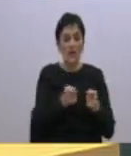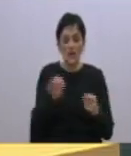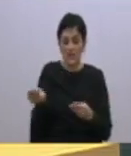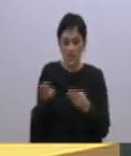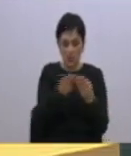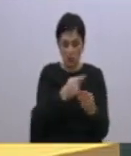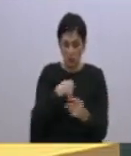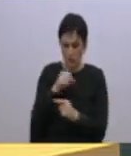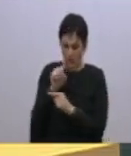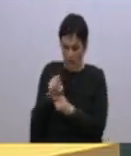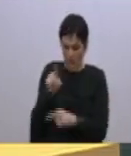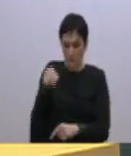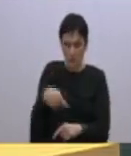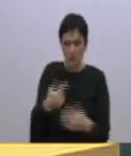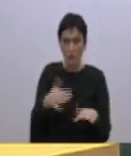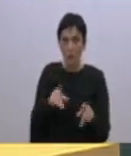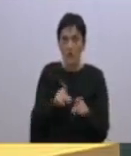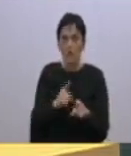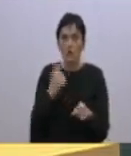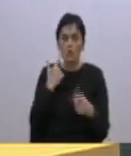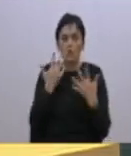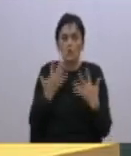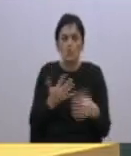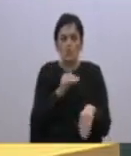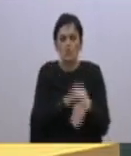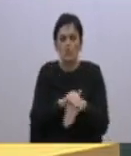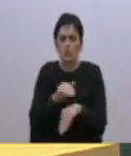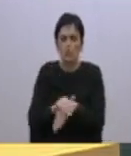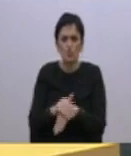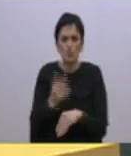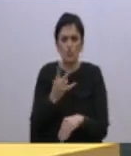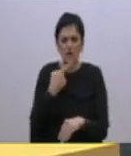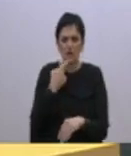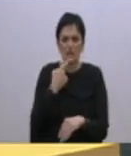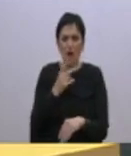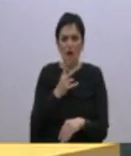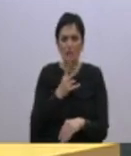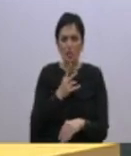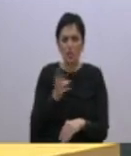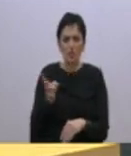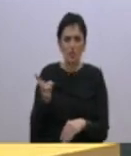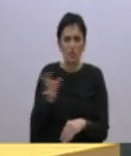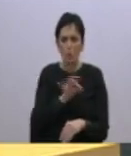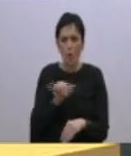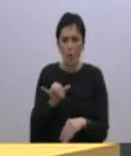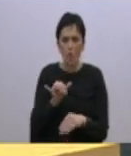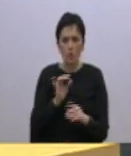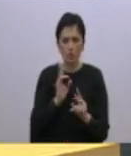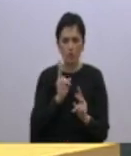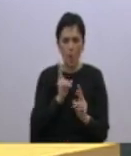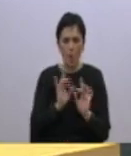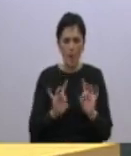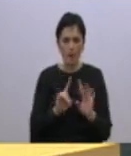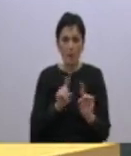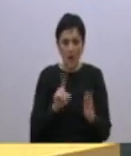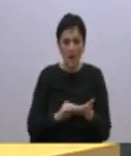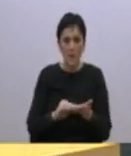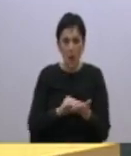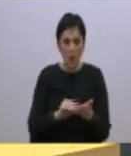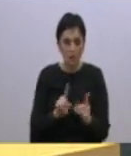ანუ უხერხულიც კი არა, ეს ისეთი არგუმენტებია, no comment რო უნდა თქვა ადამიანმა, მაგრამ რადგან მეორდება კიდევ მეორე.